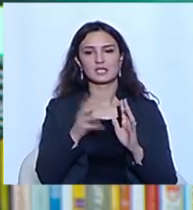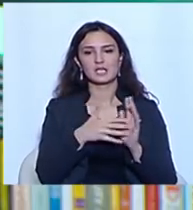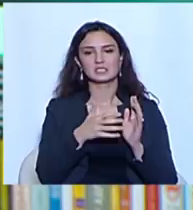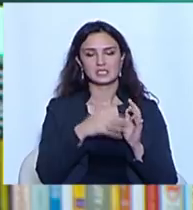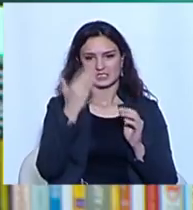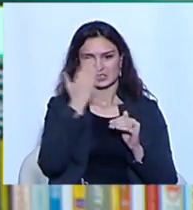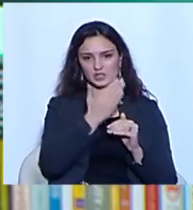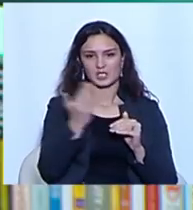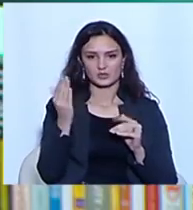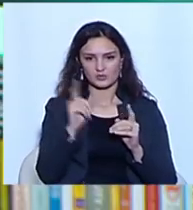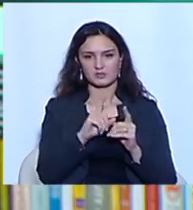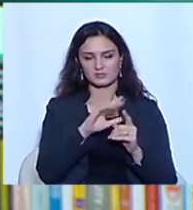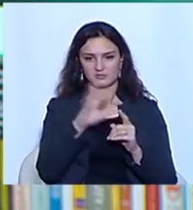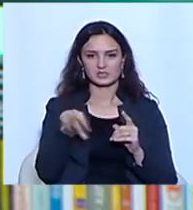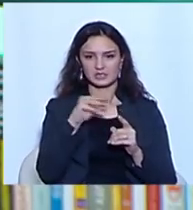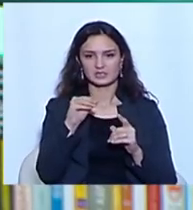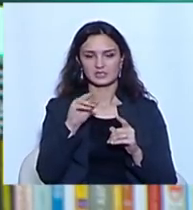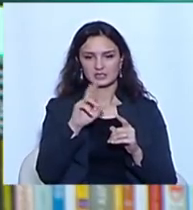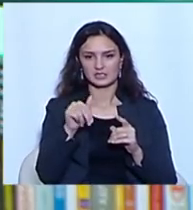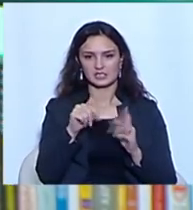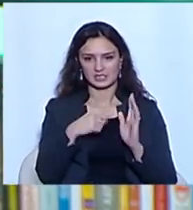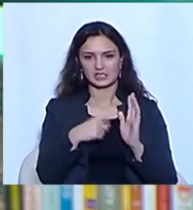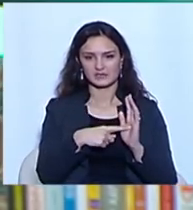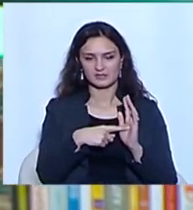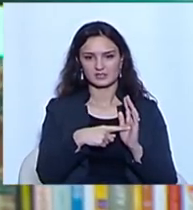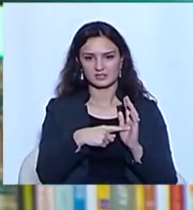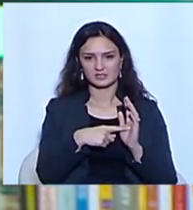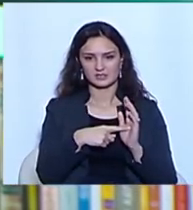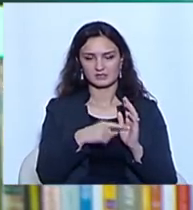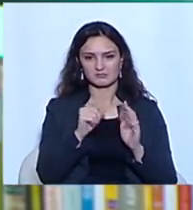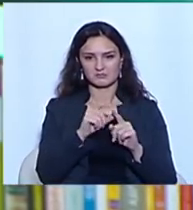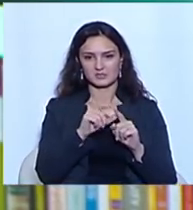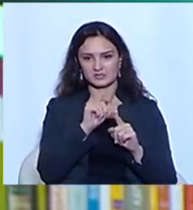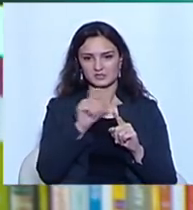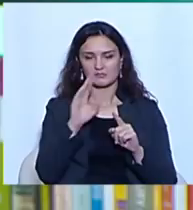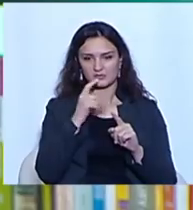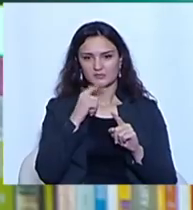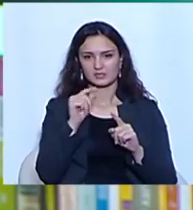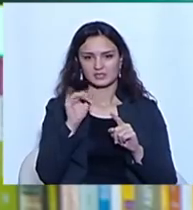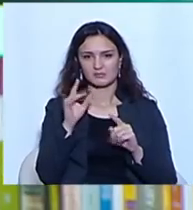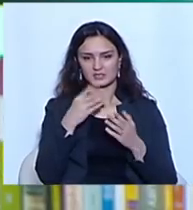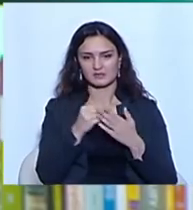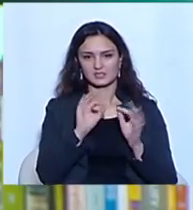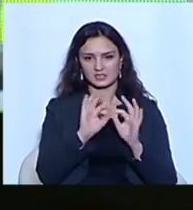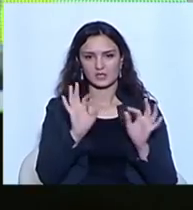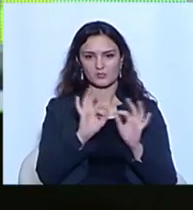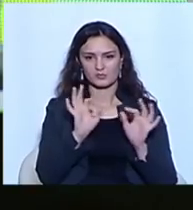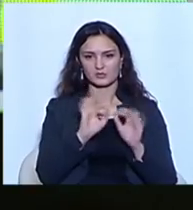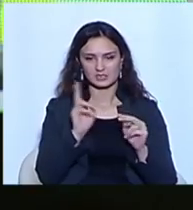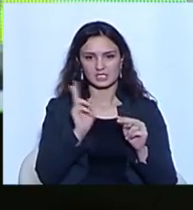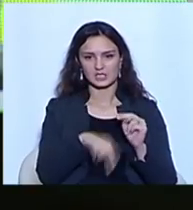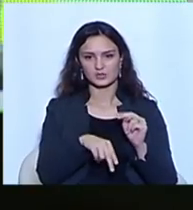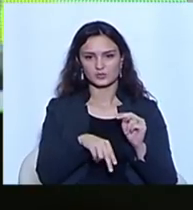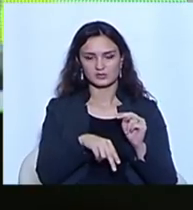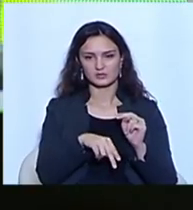აკლია საზოგადოებას მთლიანად. და კითხვა, რომლითაც და ფრაზა, რომლითაც ქალბატონმა თამარმა თავისი საუბარი